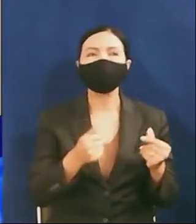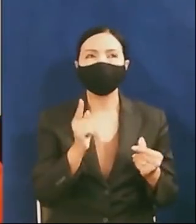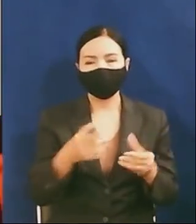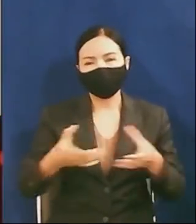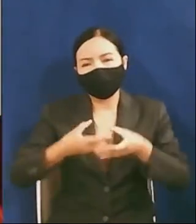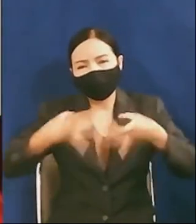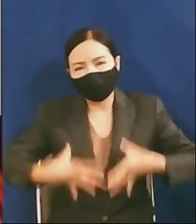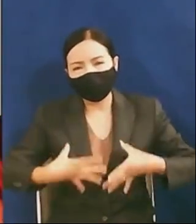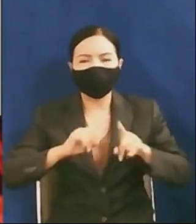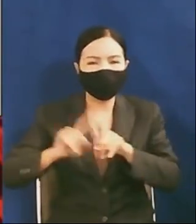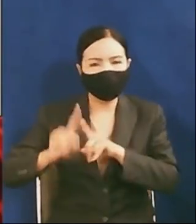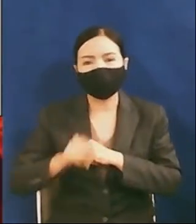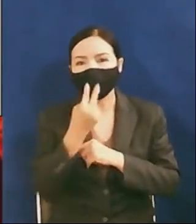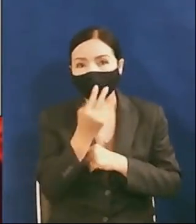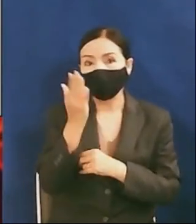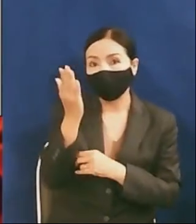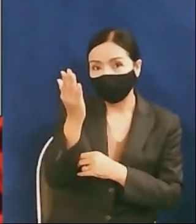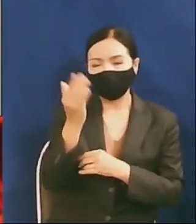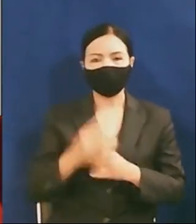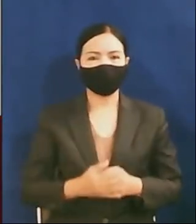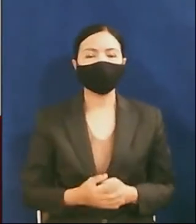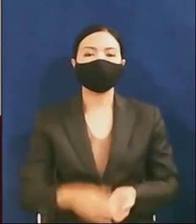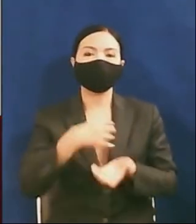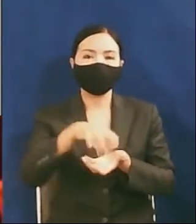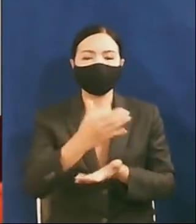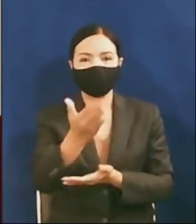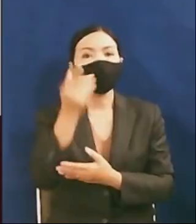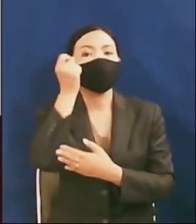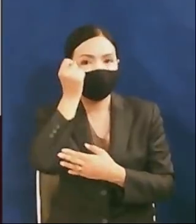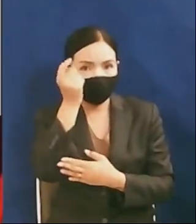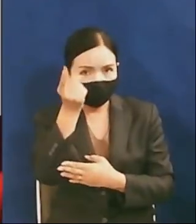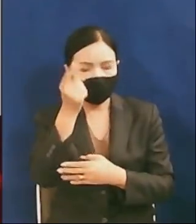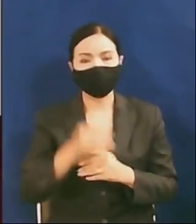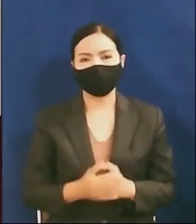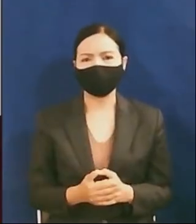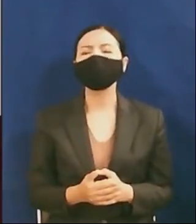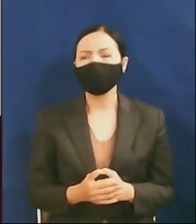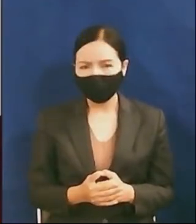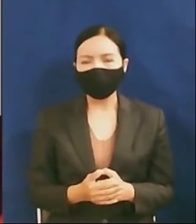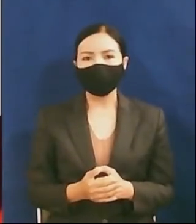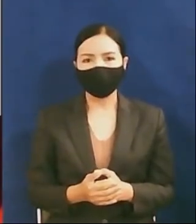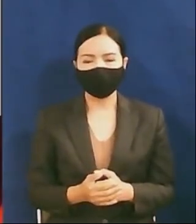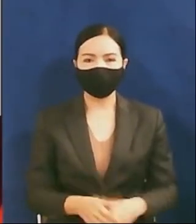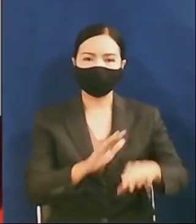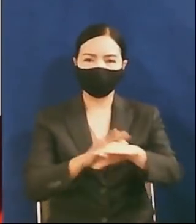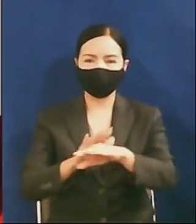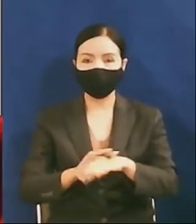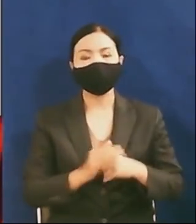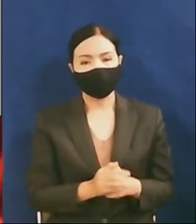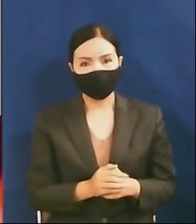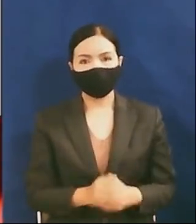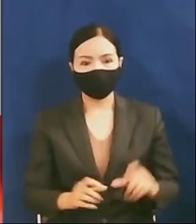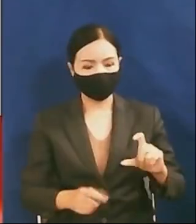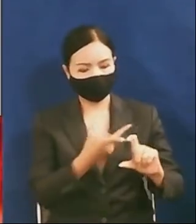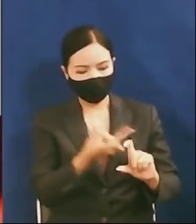ลุ่มเสี่ยงอื่นๆนะครับที่ปรากฏนี้นะครับก็ขอเรียนเพื่อความเข้าใจนะครับและย้ำอีกครั้งครับว่าวัคซีนเข็มที่